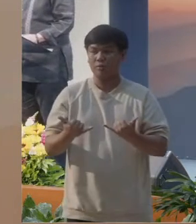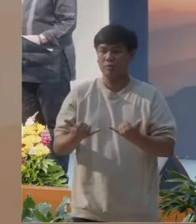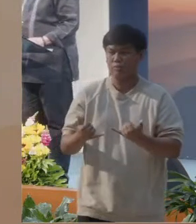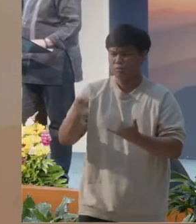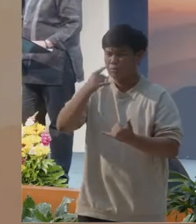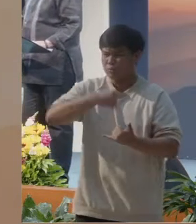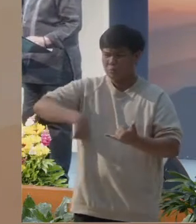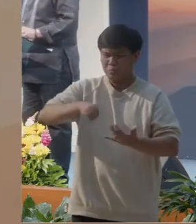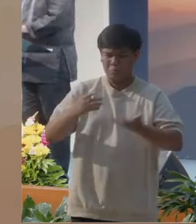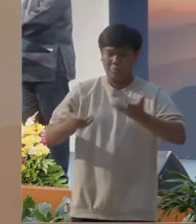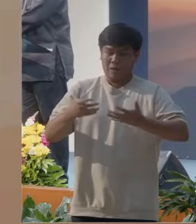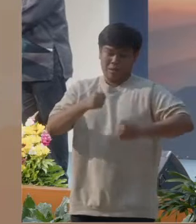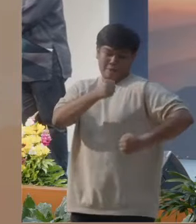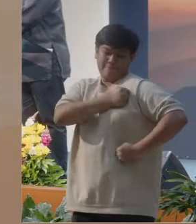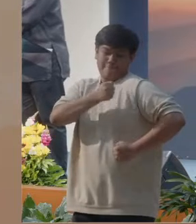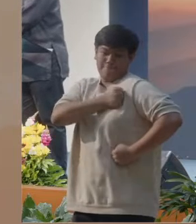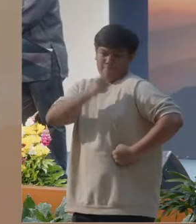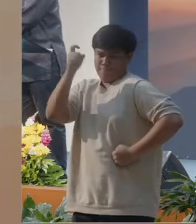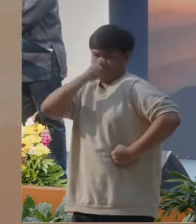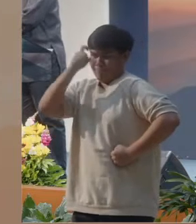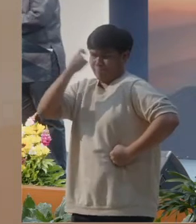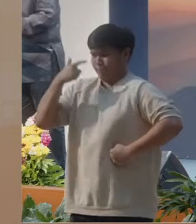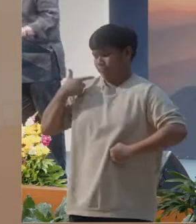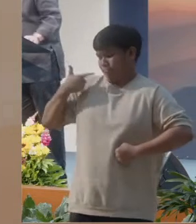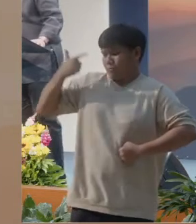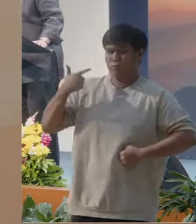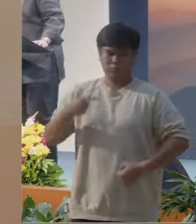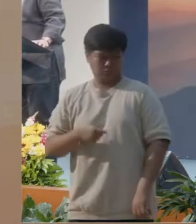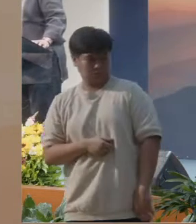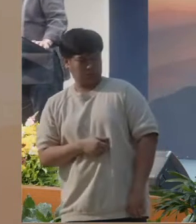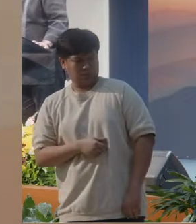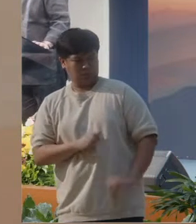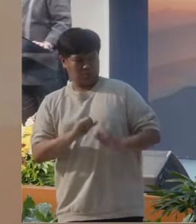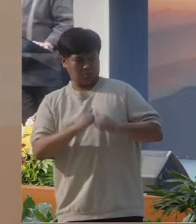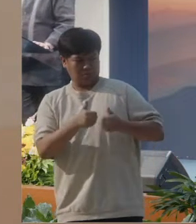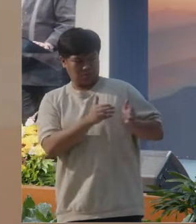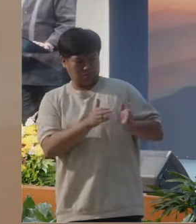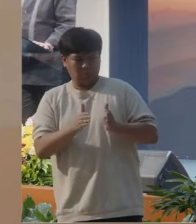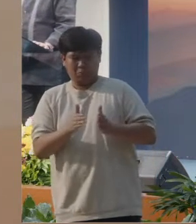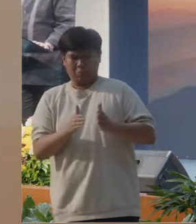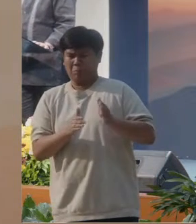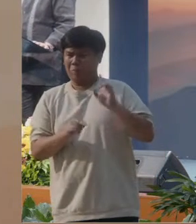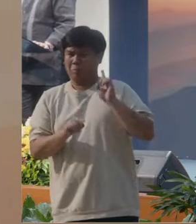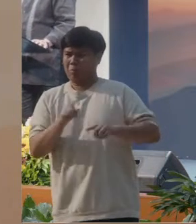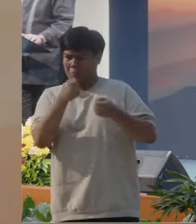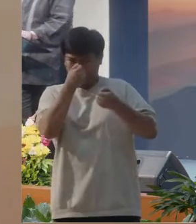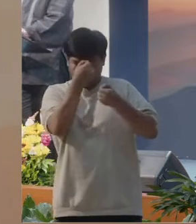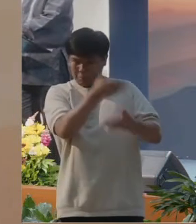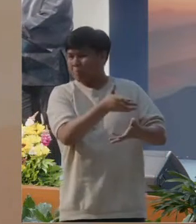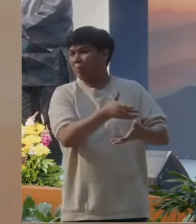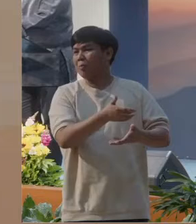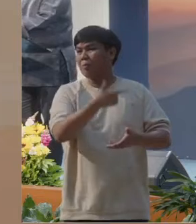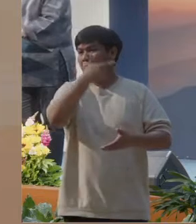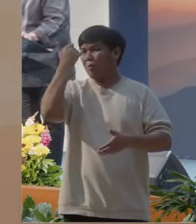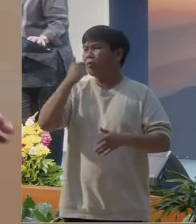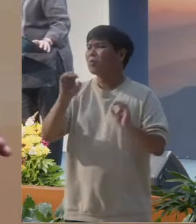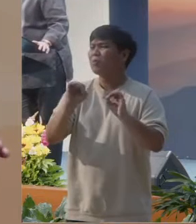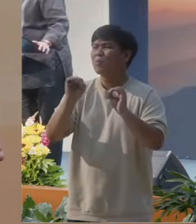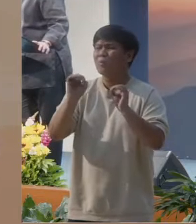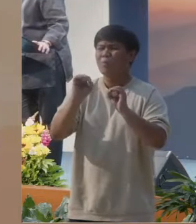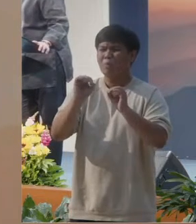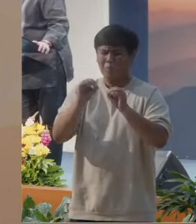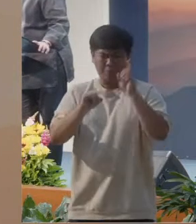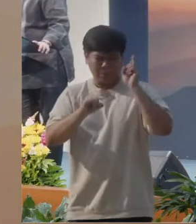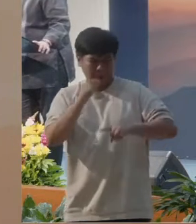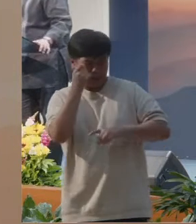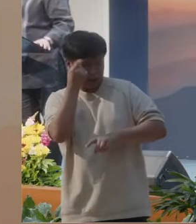bihasang mga sundalo siguro ngayon hindi gagamit ng ganong klaseng strategiya. Na dahil alam po natin, ang Panginoon po ang nagbigay noon